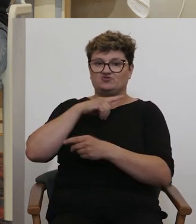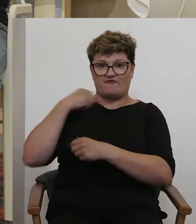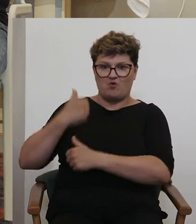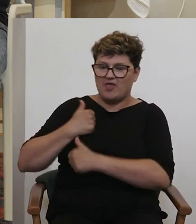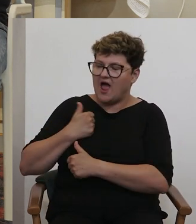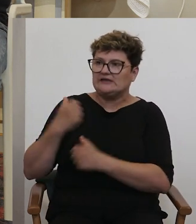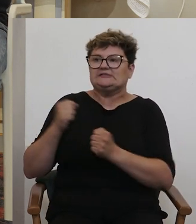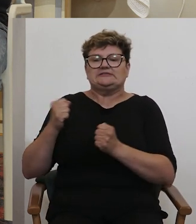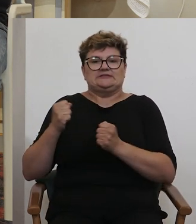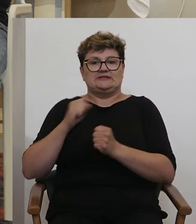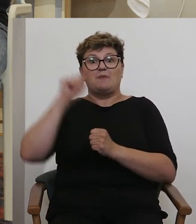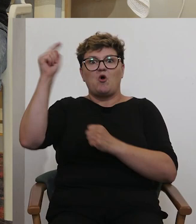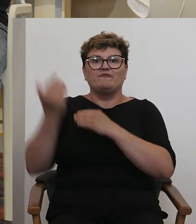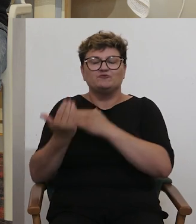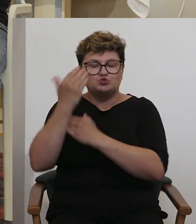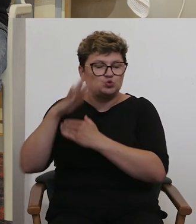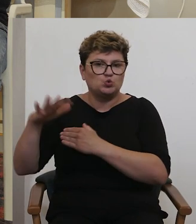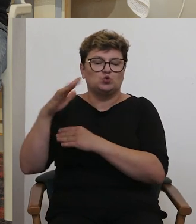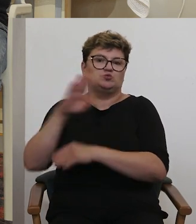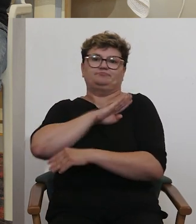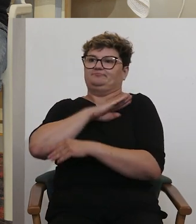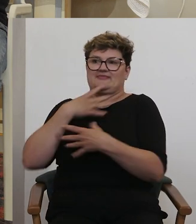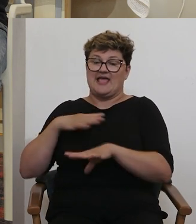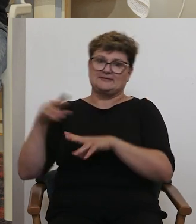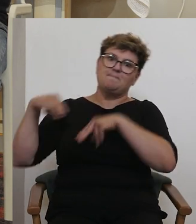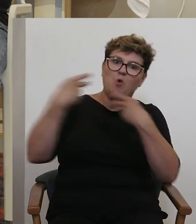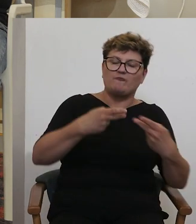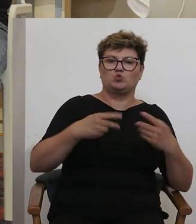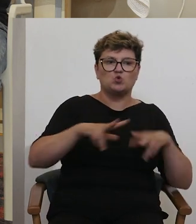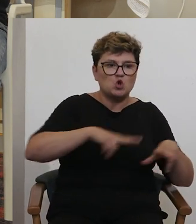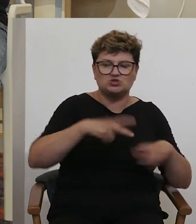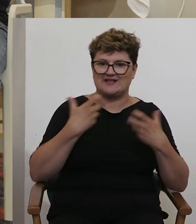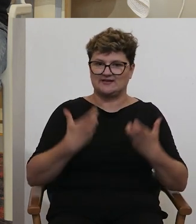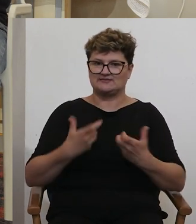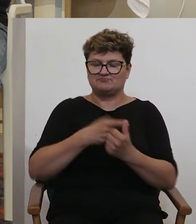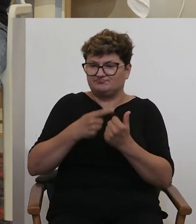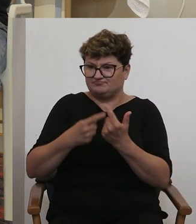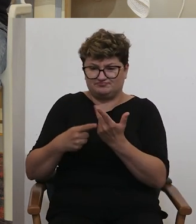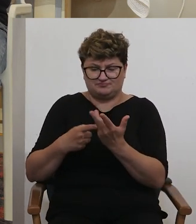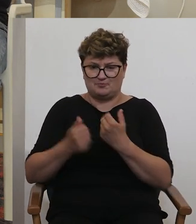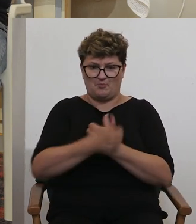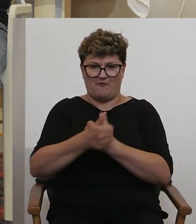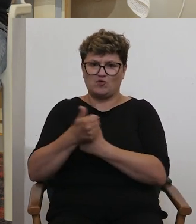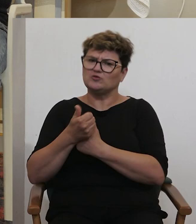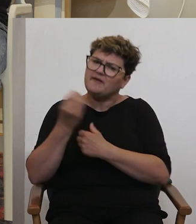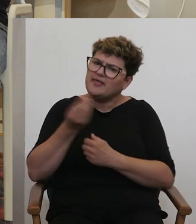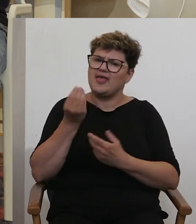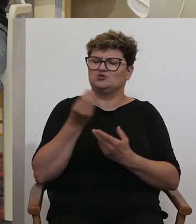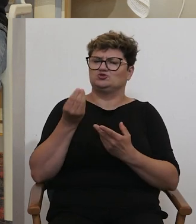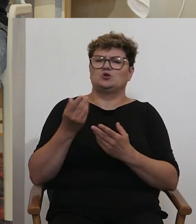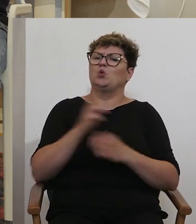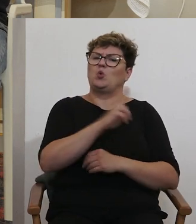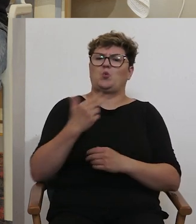przed śmiercią tam na wschodzie, chęć powrotu do bliskich. Jakie jeszcze właśnie były te ścieżki, które prowadziły do